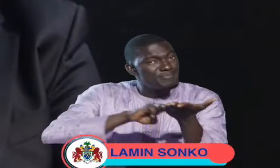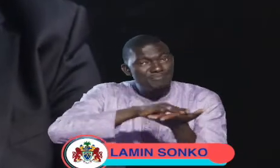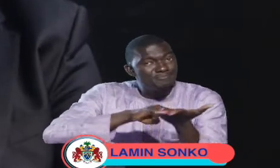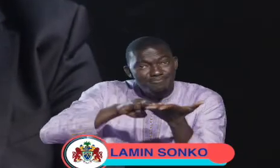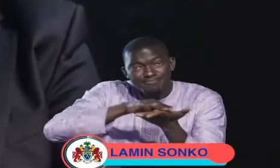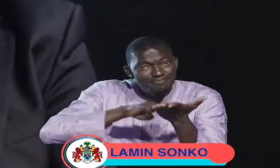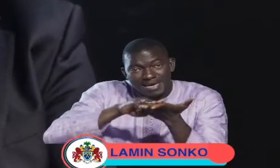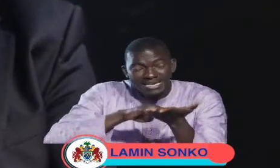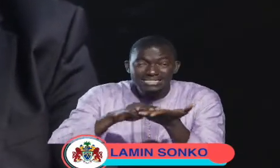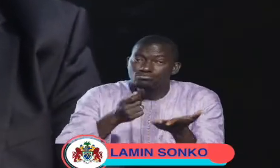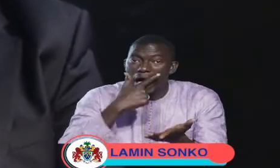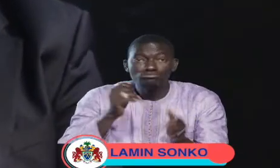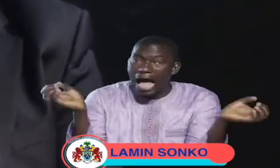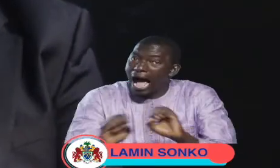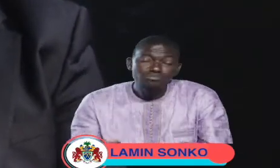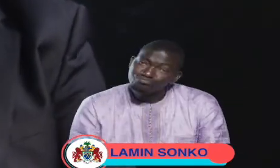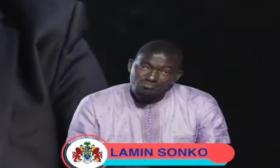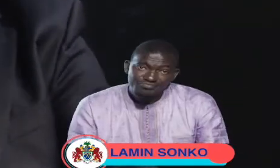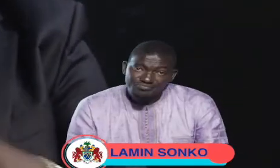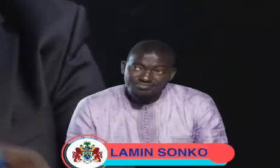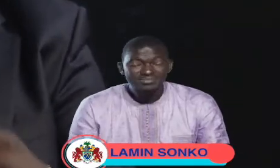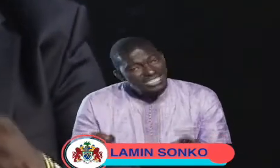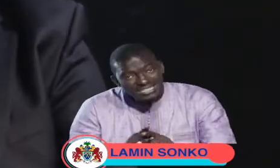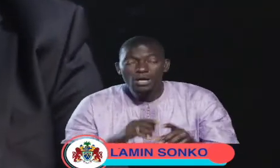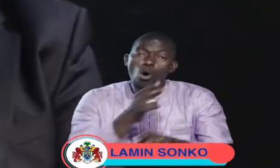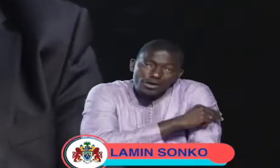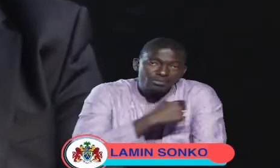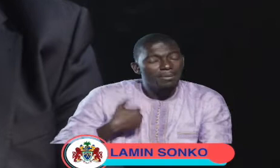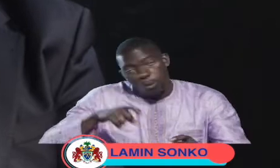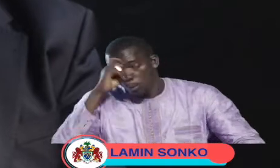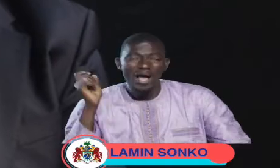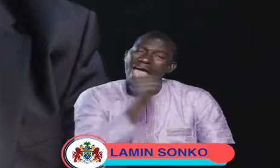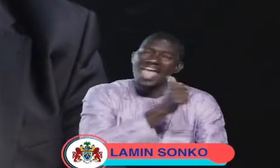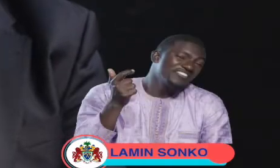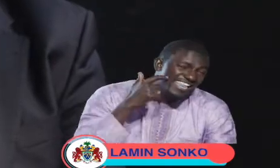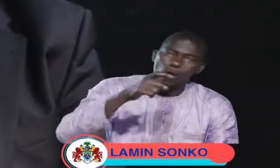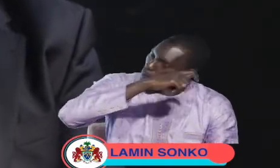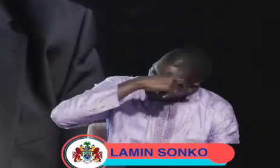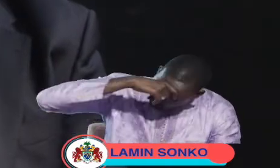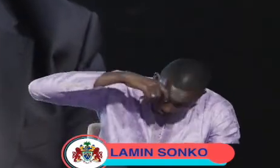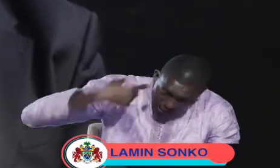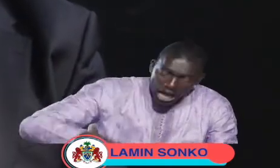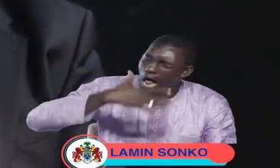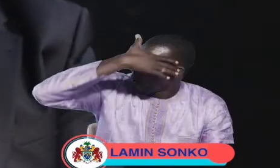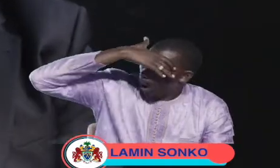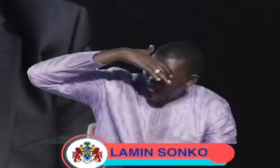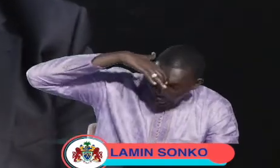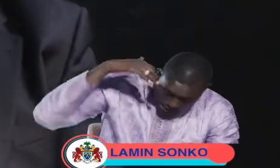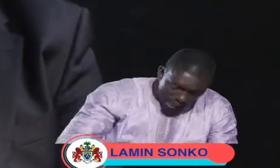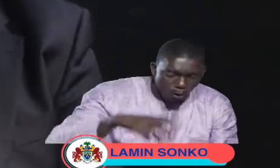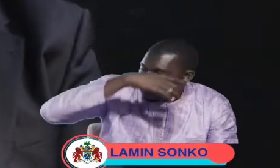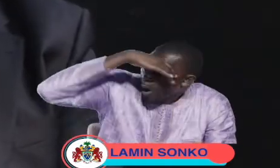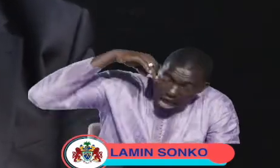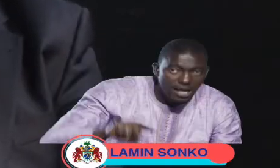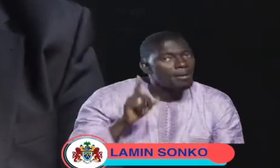ci vaccine bi tam ñu ko ñu ci kaam scientist ñu ngi liggéey bes bu nekk te gis na lan lañ wara def ban façon garab lañ wara génné bu amé